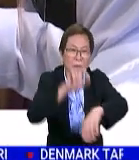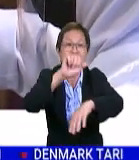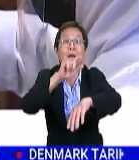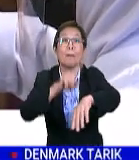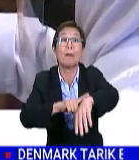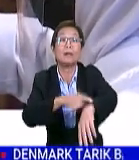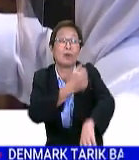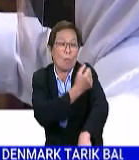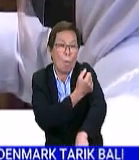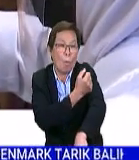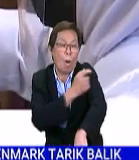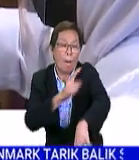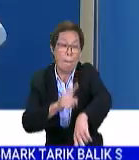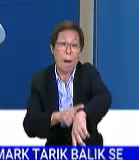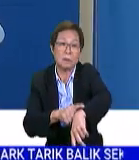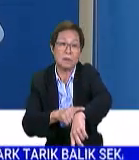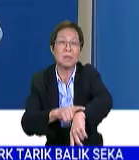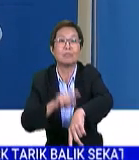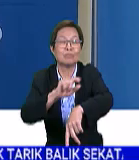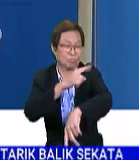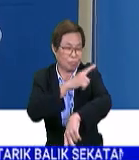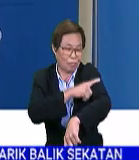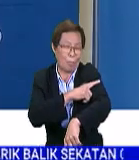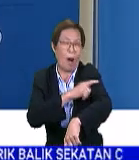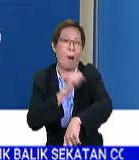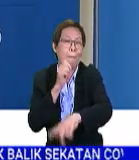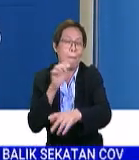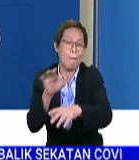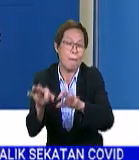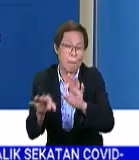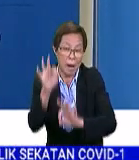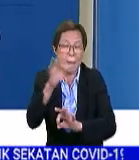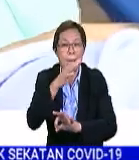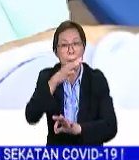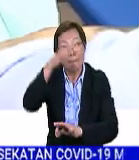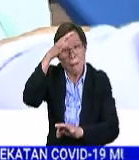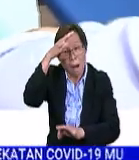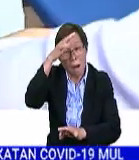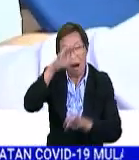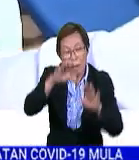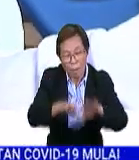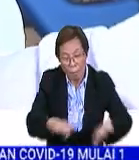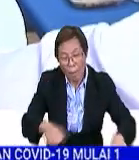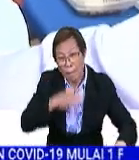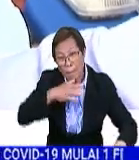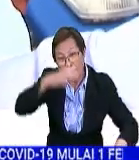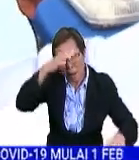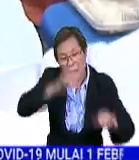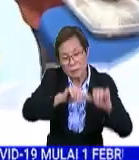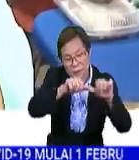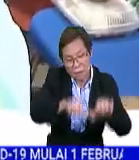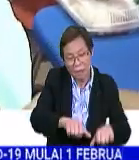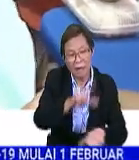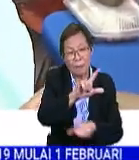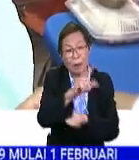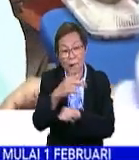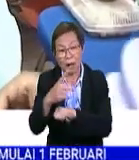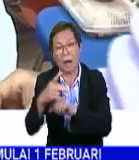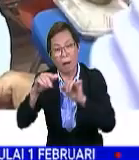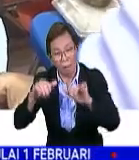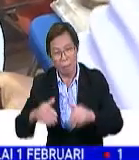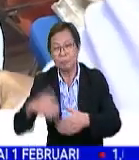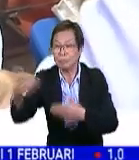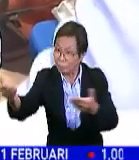yang sesuai untuk anak masing-masing. Ibu bapa atau penjaga kepada kanak-kanak terlibat yang tinggal di Lembah Klang